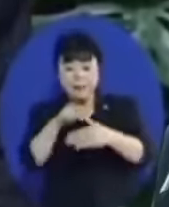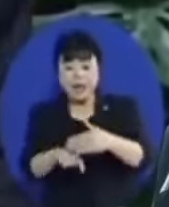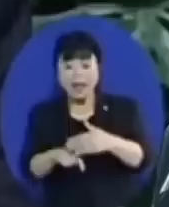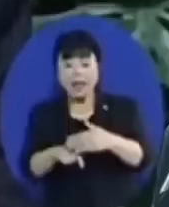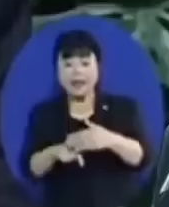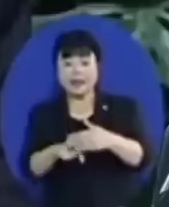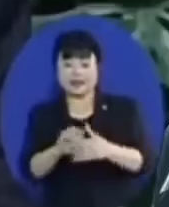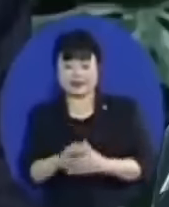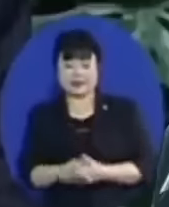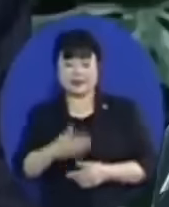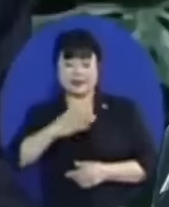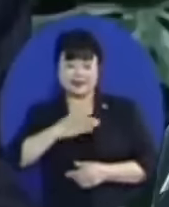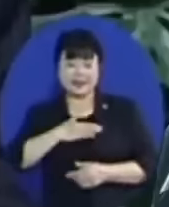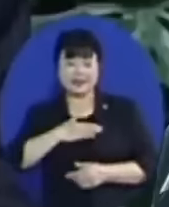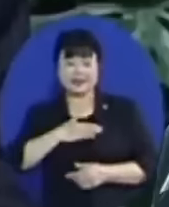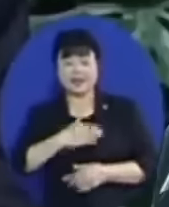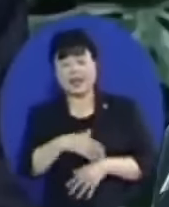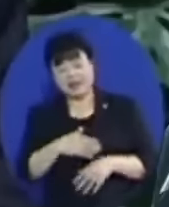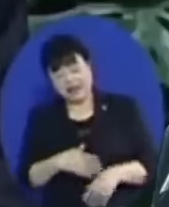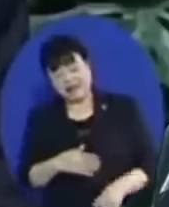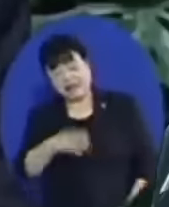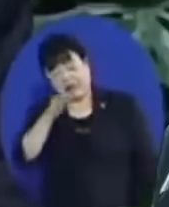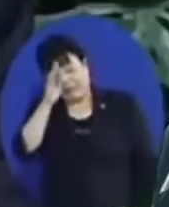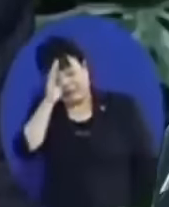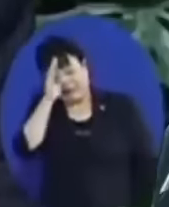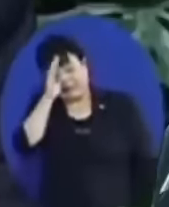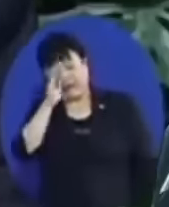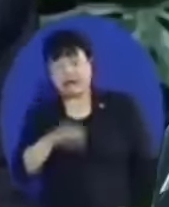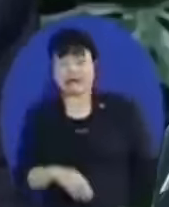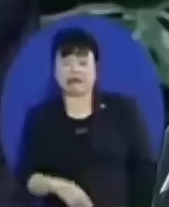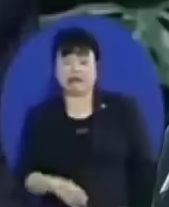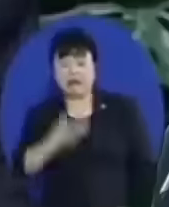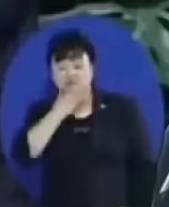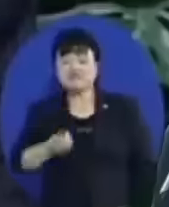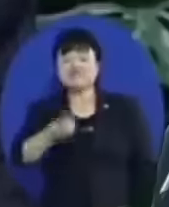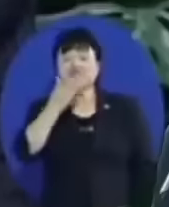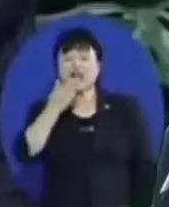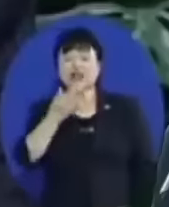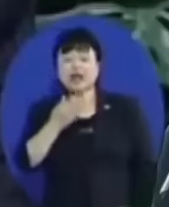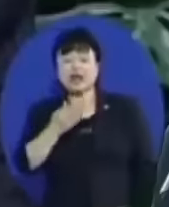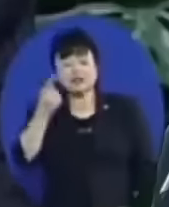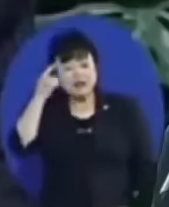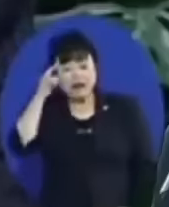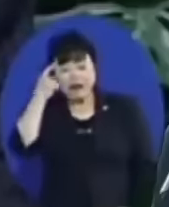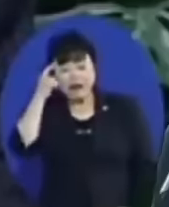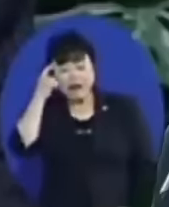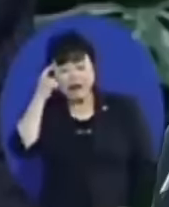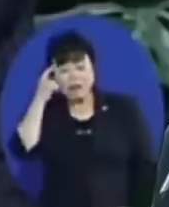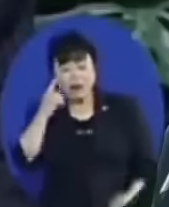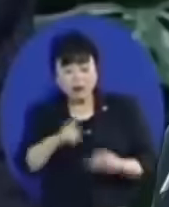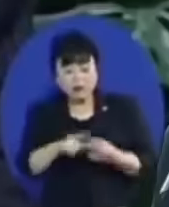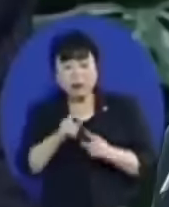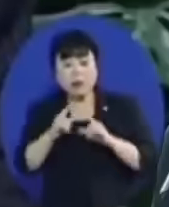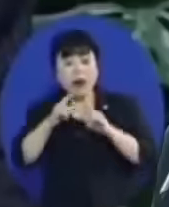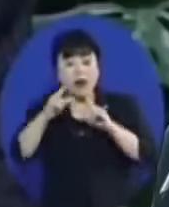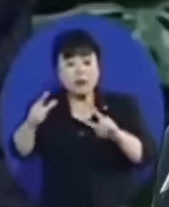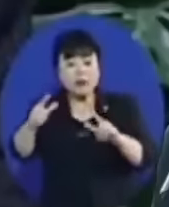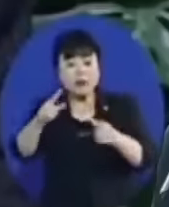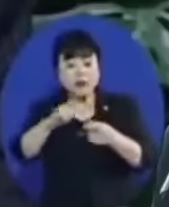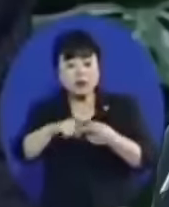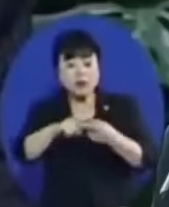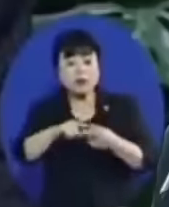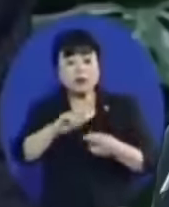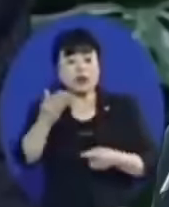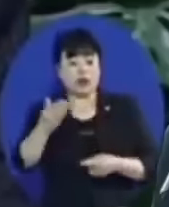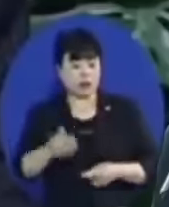마음속으로 나는 약하다, 병든다, 나는 불행하다고 그렇게 생각하고 그렇게 말하면 여러분